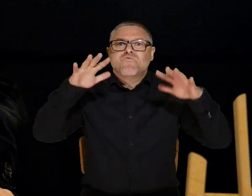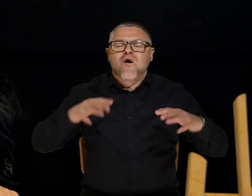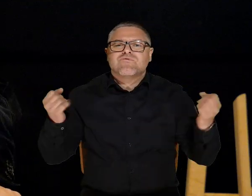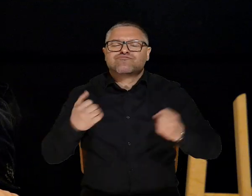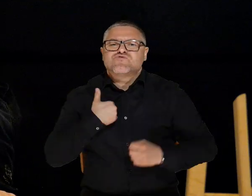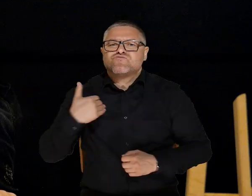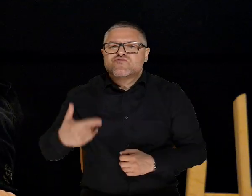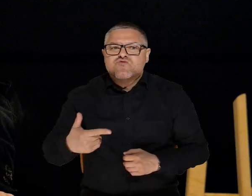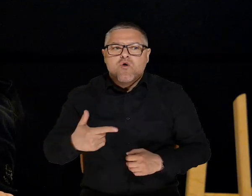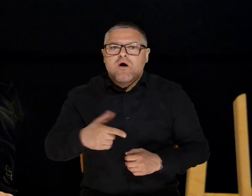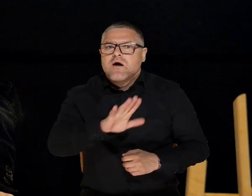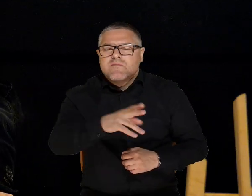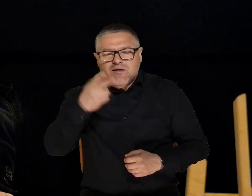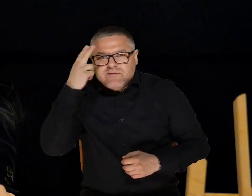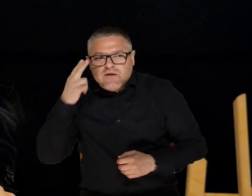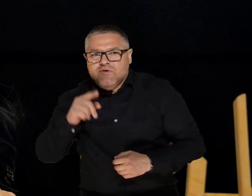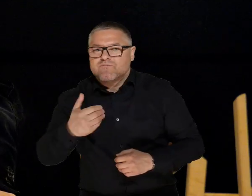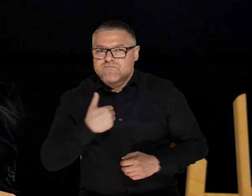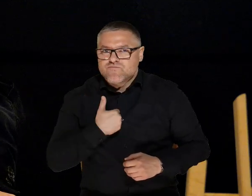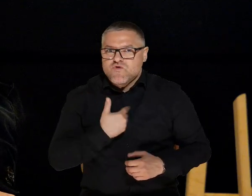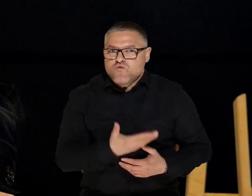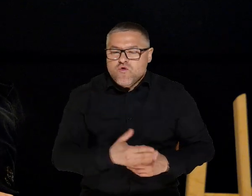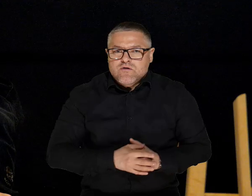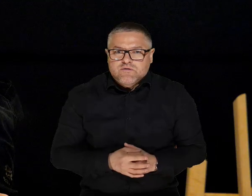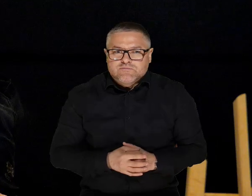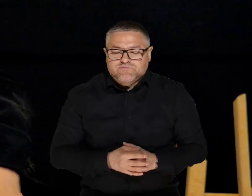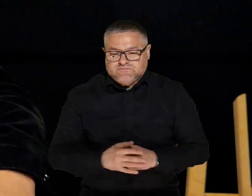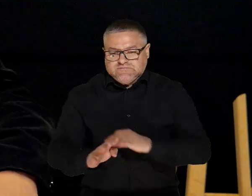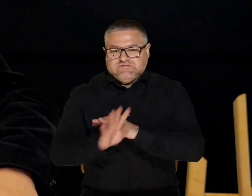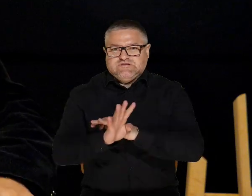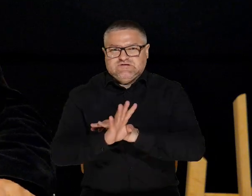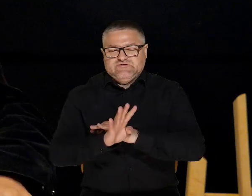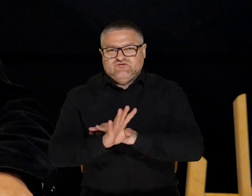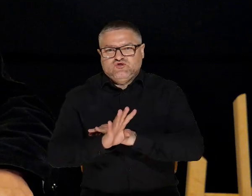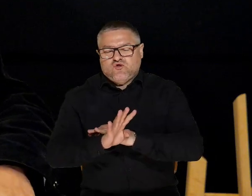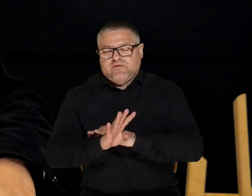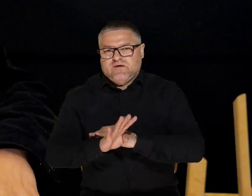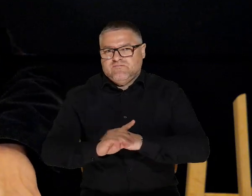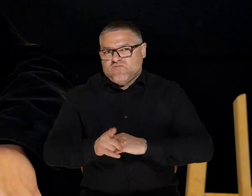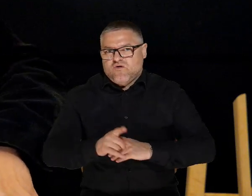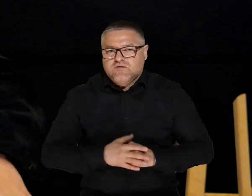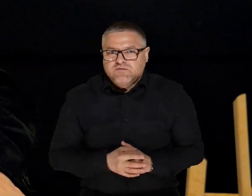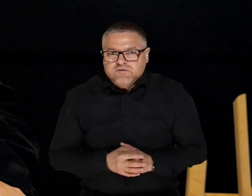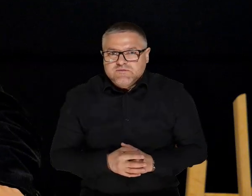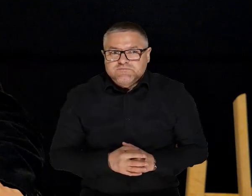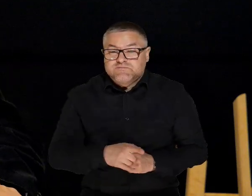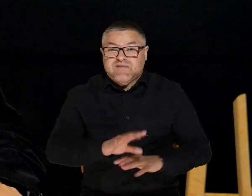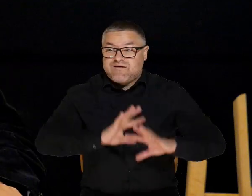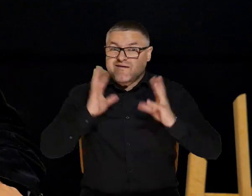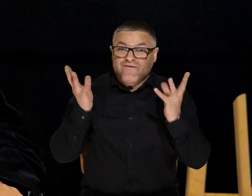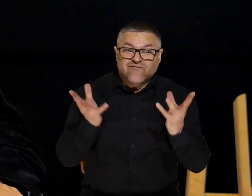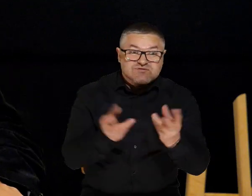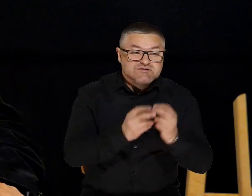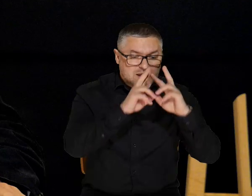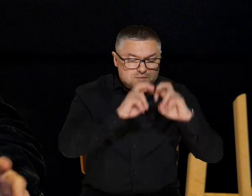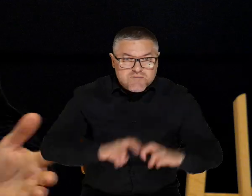powodzi, która tam miała miejsce w latach, połowie lat 90. I wszystkie te badania